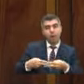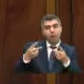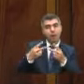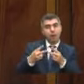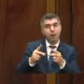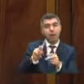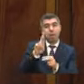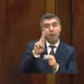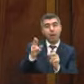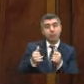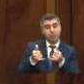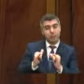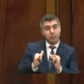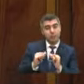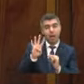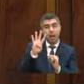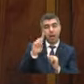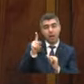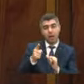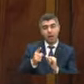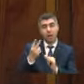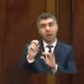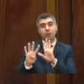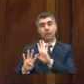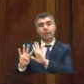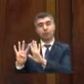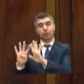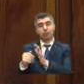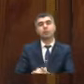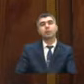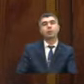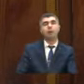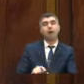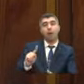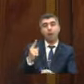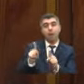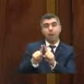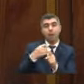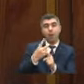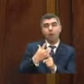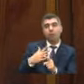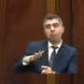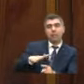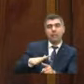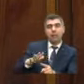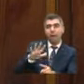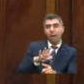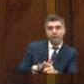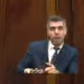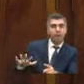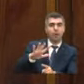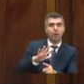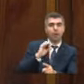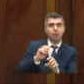الله في 4 أفريل 2019، لا سيما من خلال الشروع في إنشاء مدن الكفاءات والمهن، وهذا واحد الورش عملي